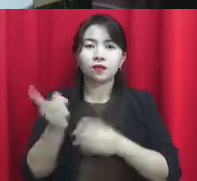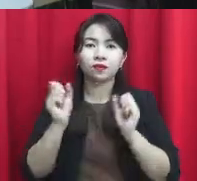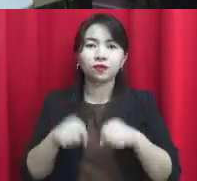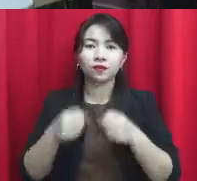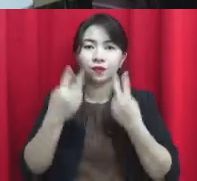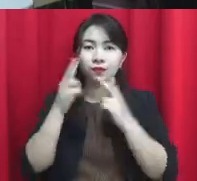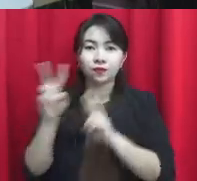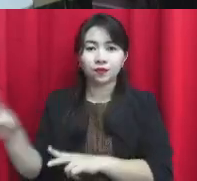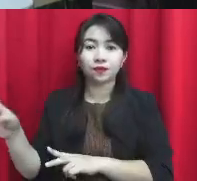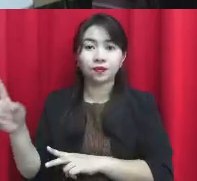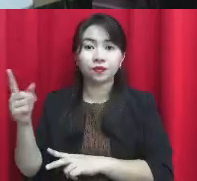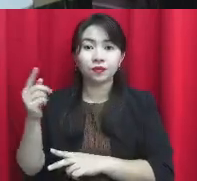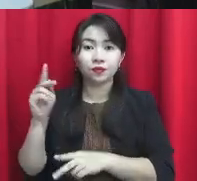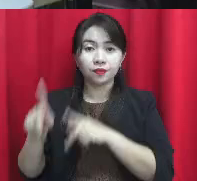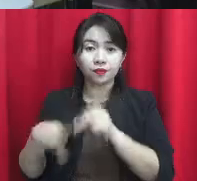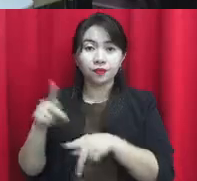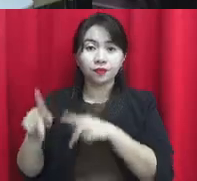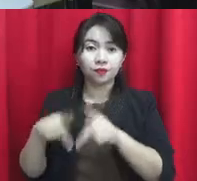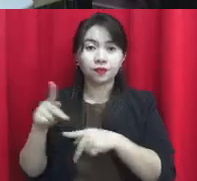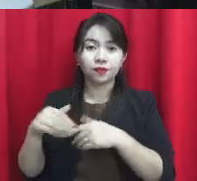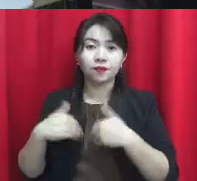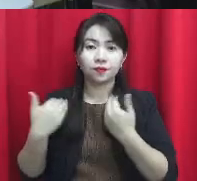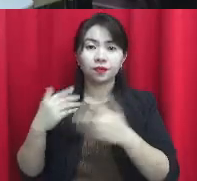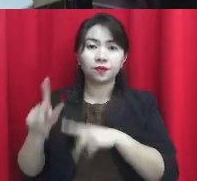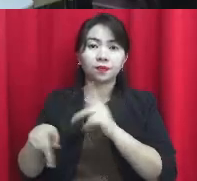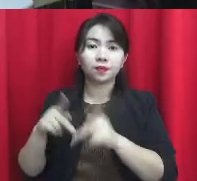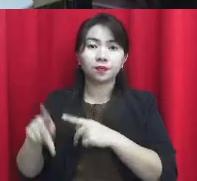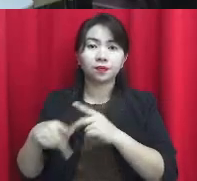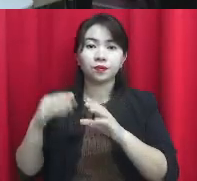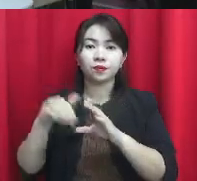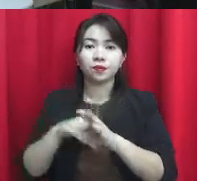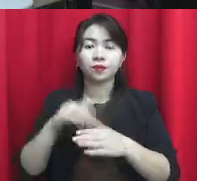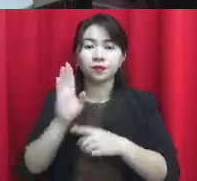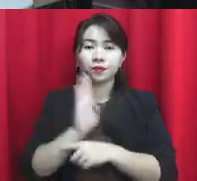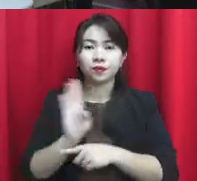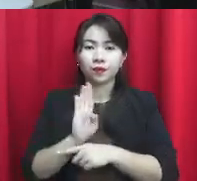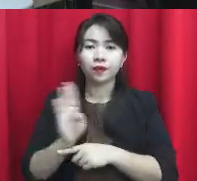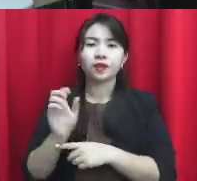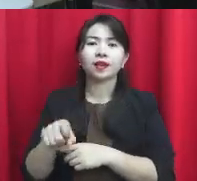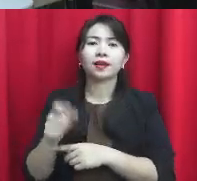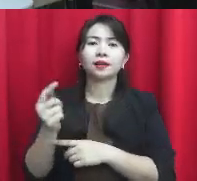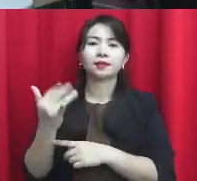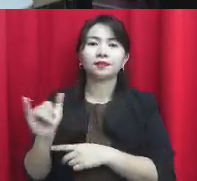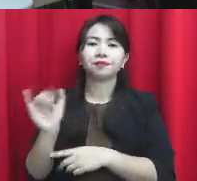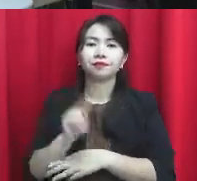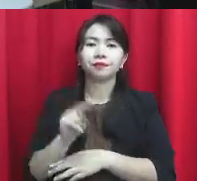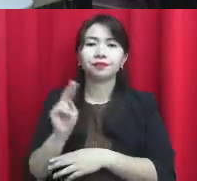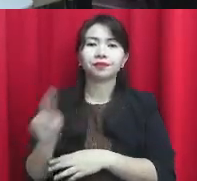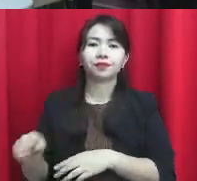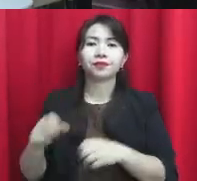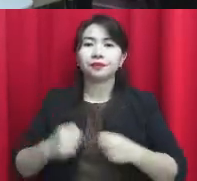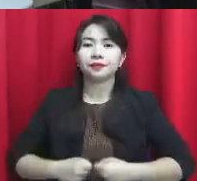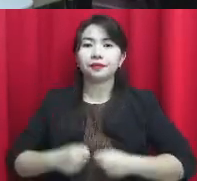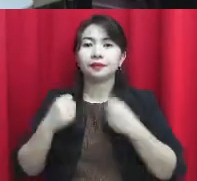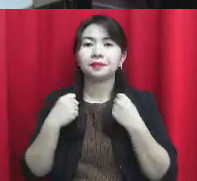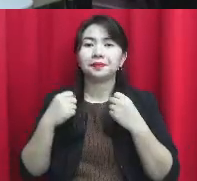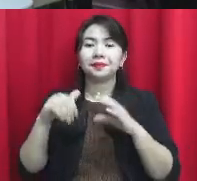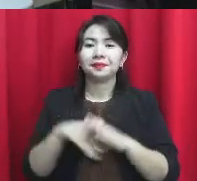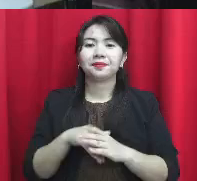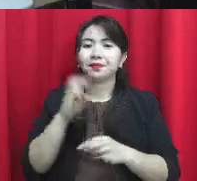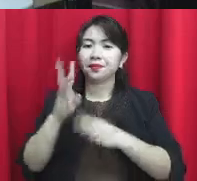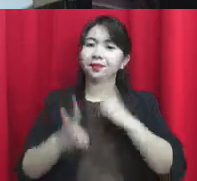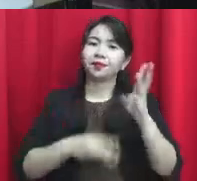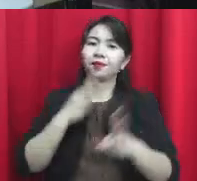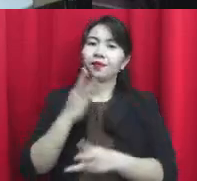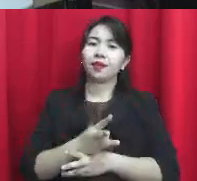balikatan makikita niyo niyo talaga ung kailangan ng survival nila sa mundo yun ung kailangan makuha ng mga young people kasi ngayon mga